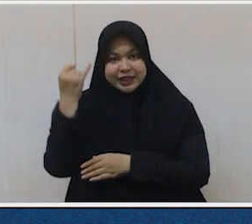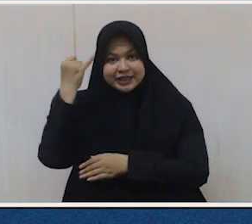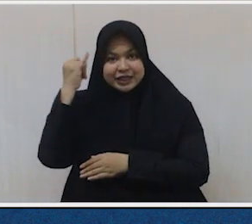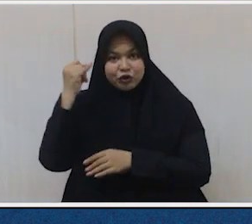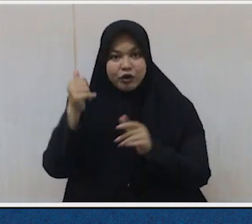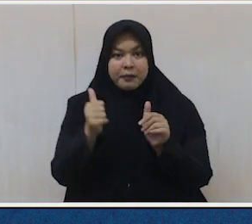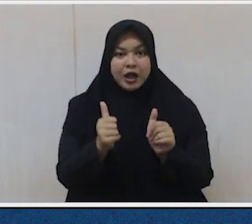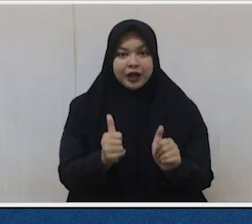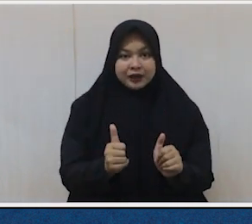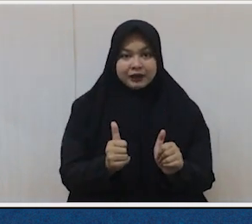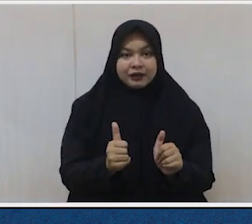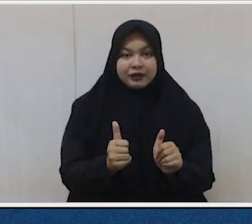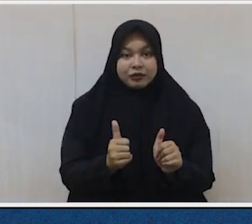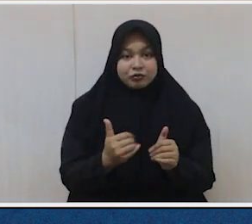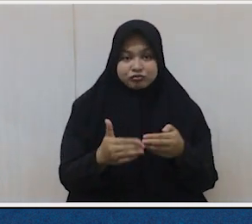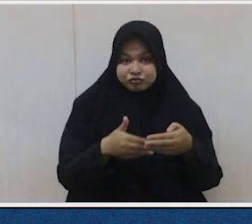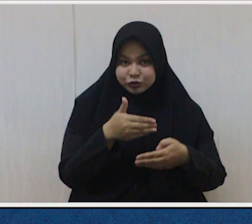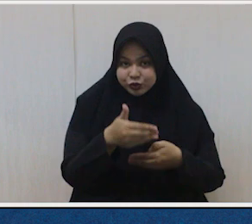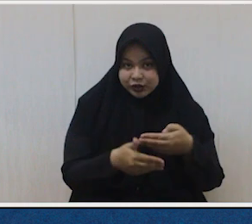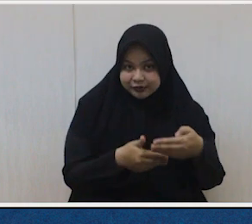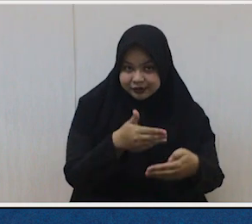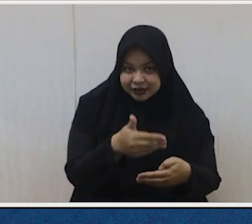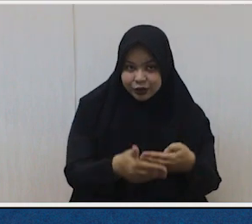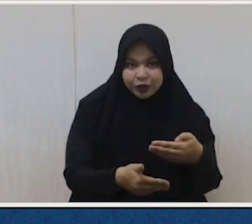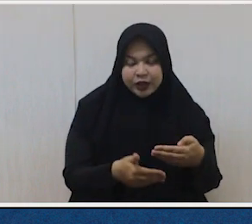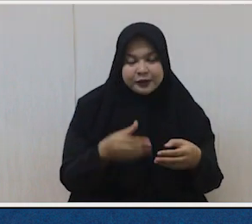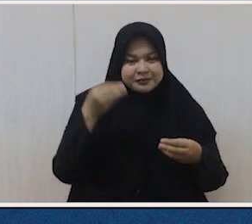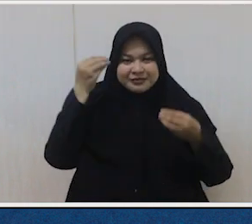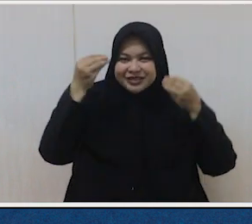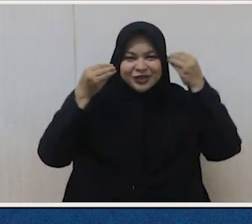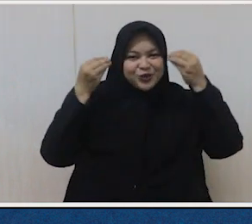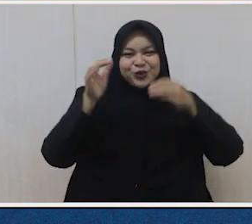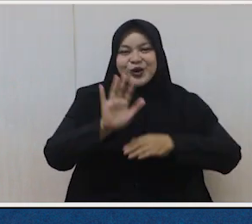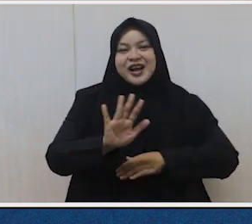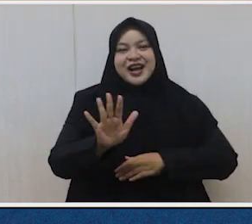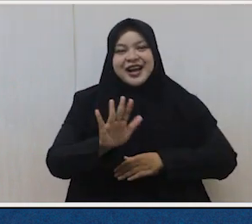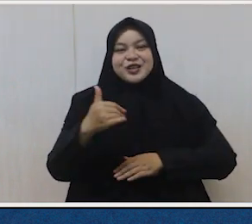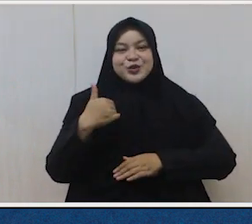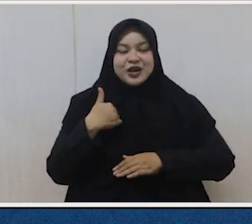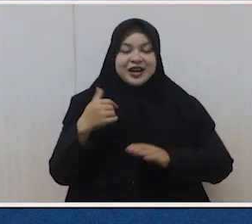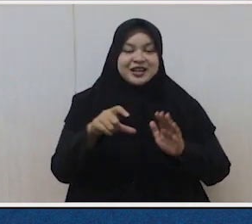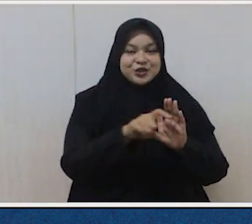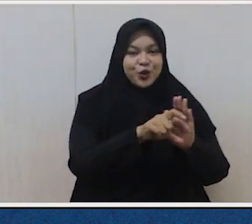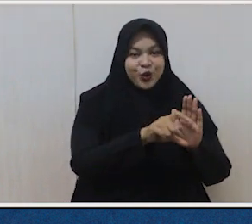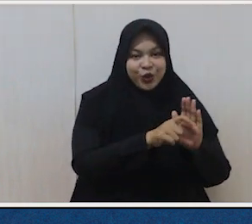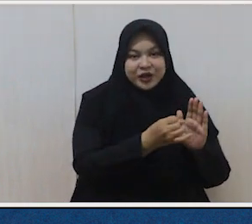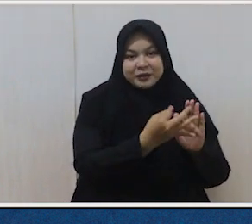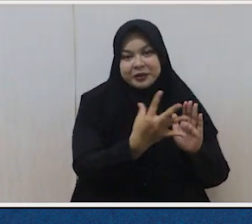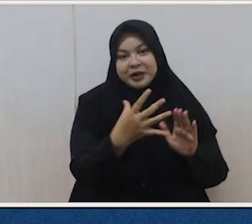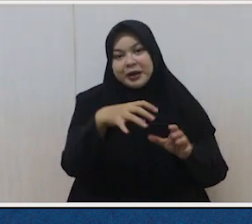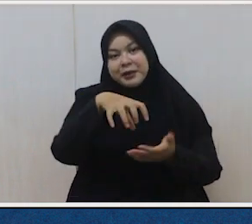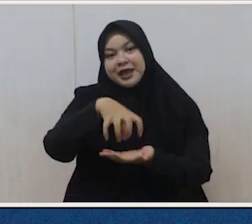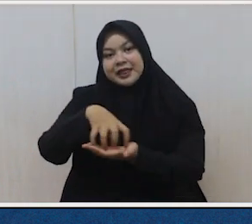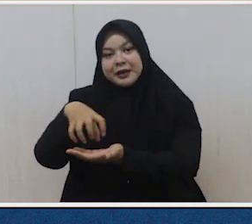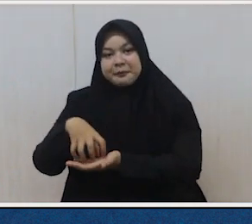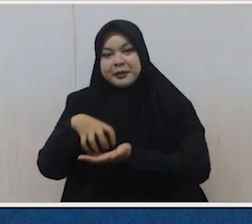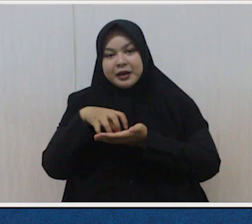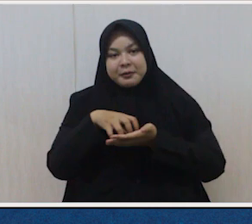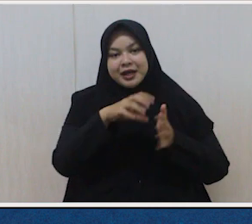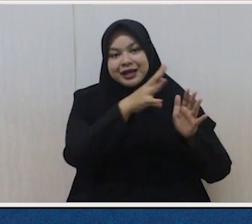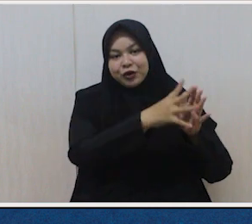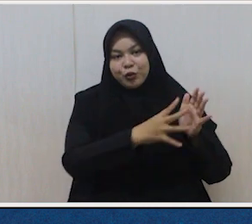inisiatif-inisiatif baik sudah Ee berjalan di beapa tempat jadi kita enggak bingung kita sudah punya contoh sebenarnya di beberapa tempat untuk